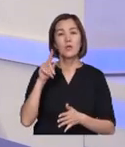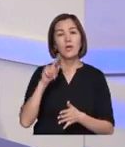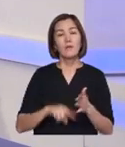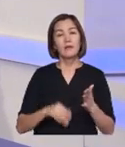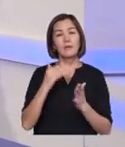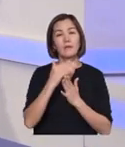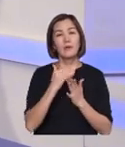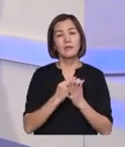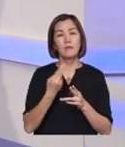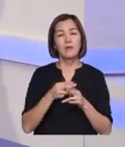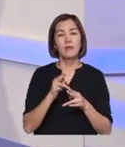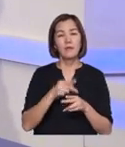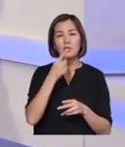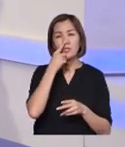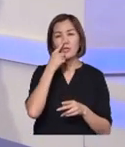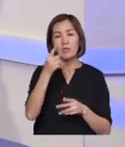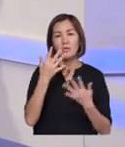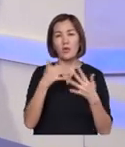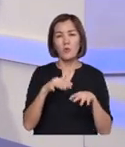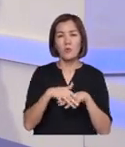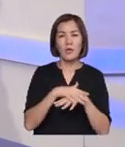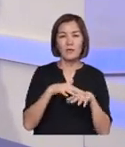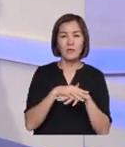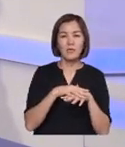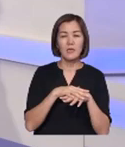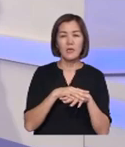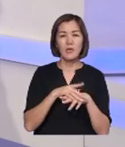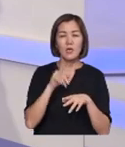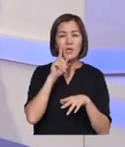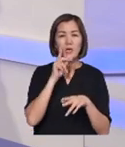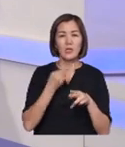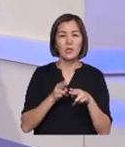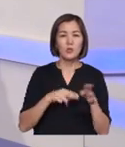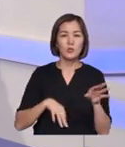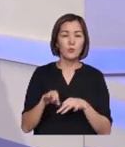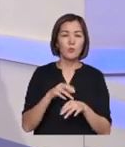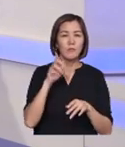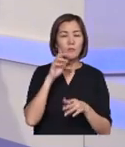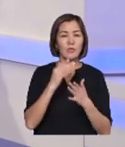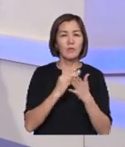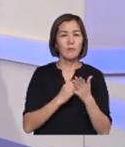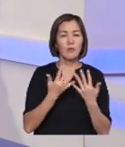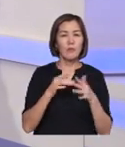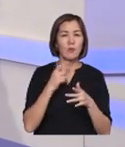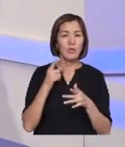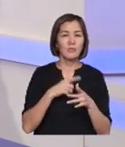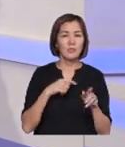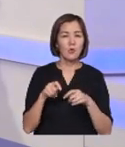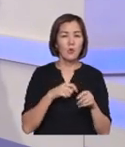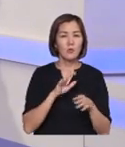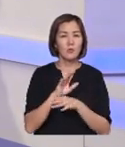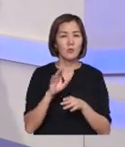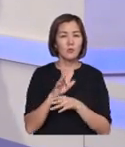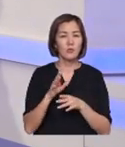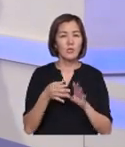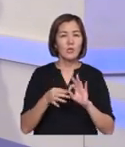Ауыл аманаты бағдарламасы Шалғайдағы елді мекендегі азаматтар үшін ыңғайлы жоба. Мемлекеттік бағдарлама ауыл шаруашылығы тауарын